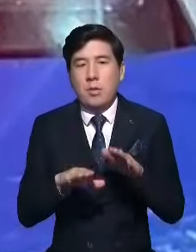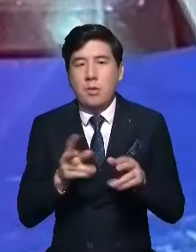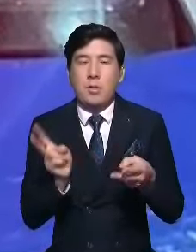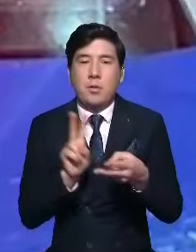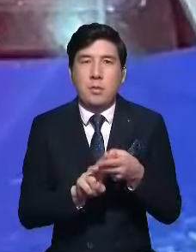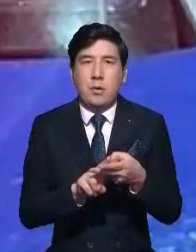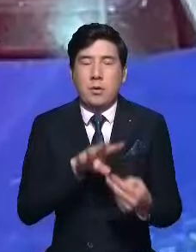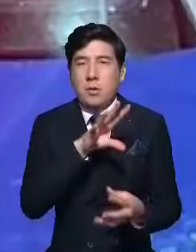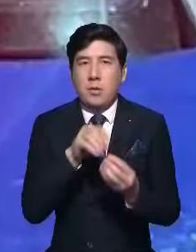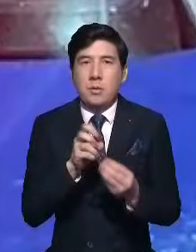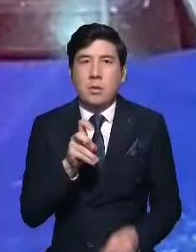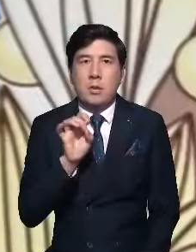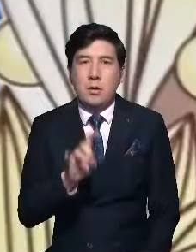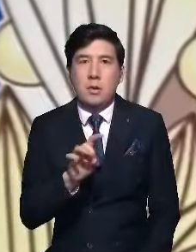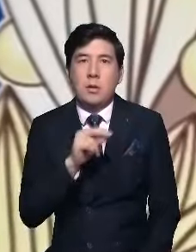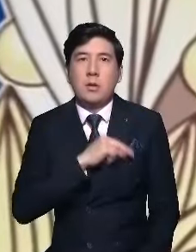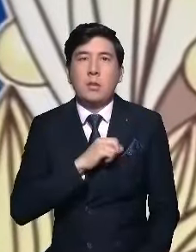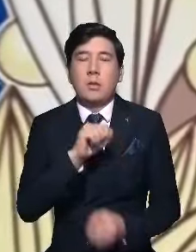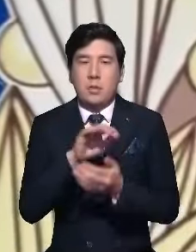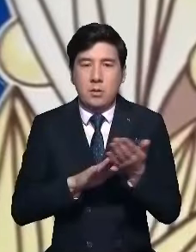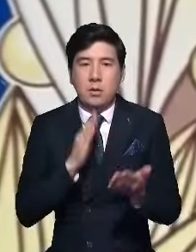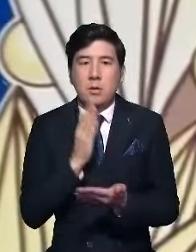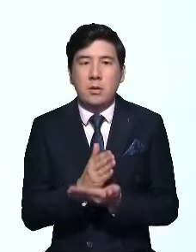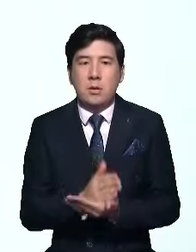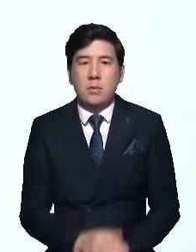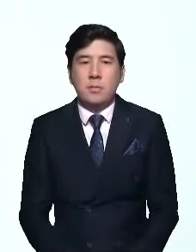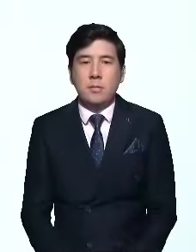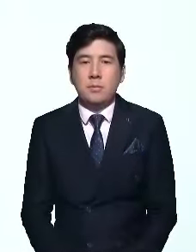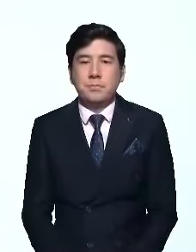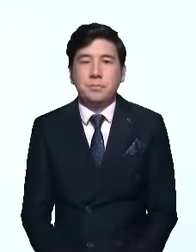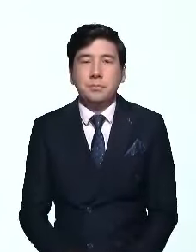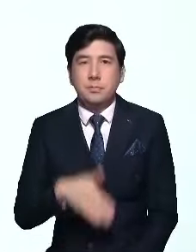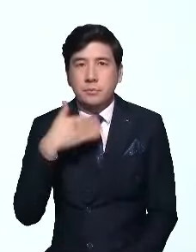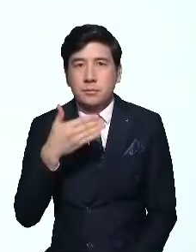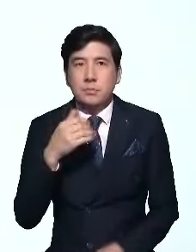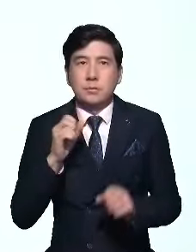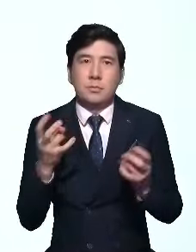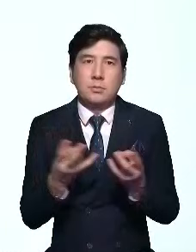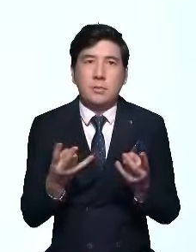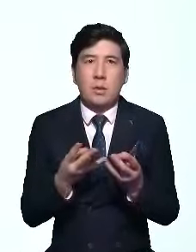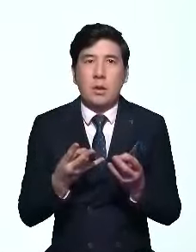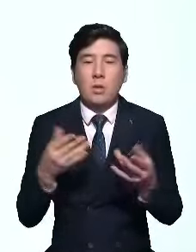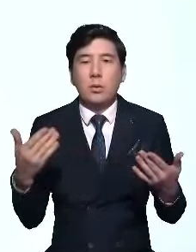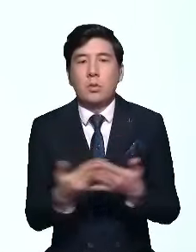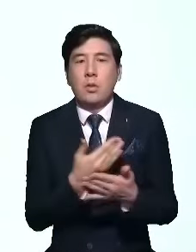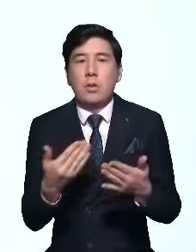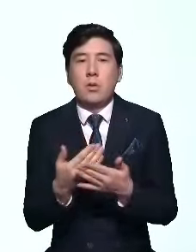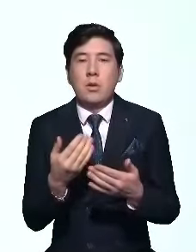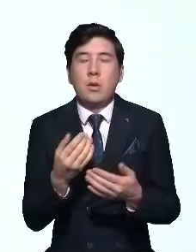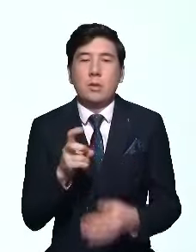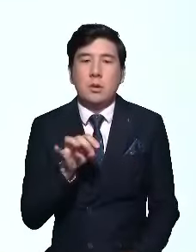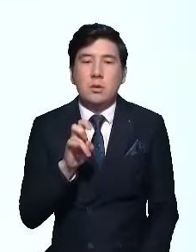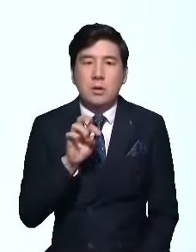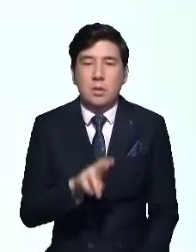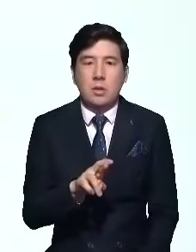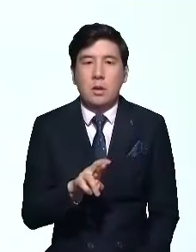Бұл бағыттағы профилактикалық жұмыстар жалғасып жатыр. Айта кету керек, заманауи технологиялар алаяқтарға